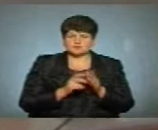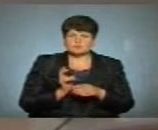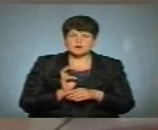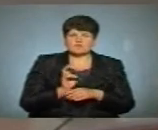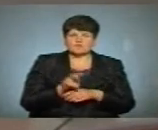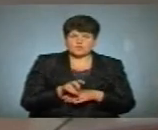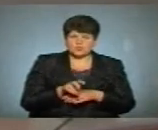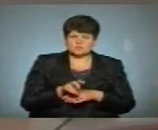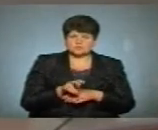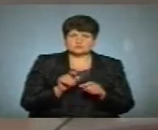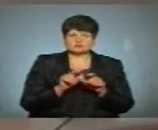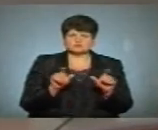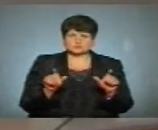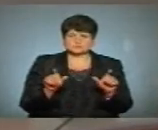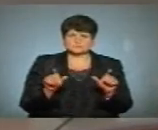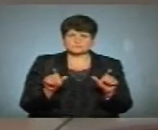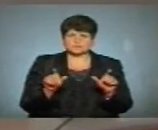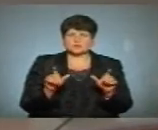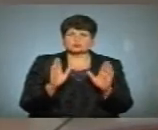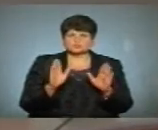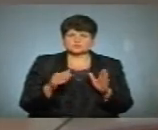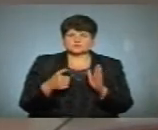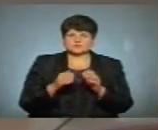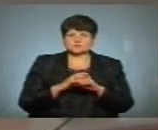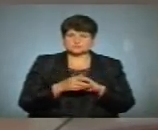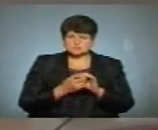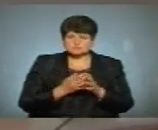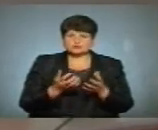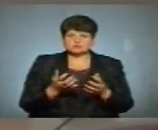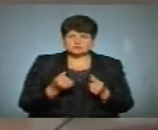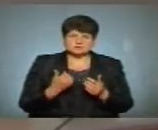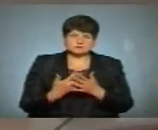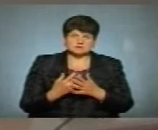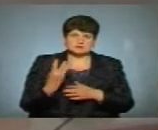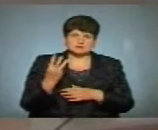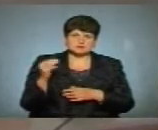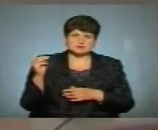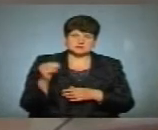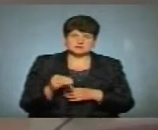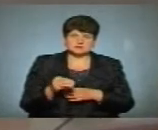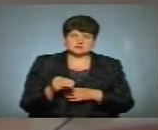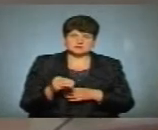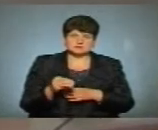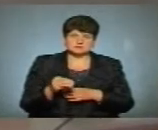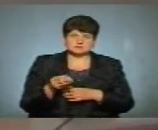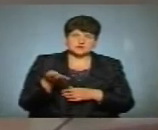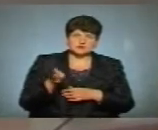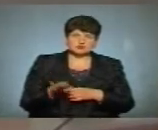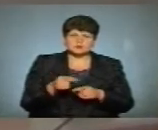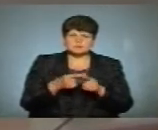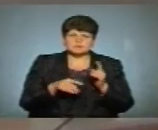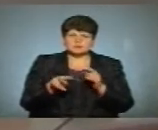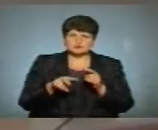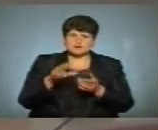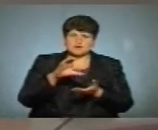вході в пункт тестування будуть дезасоби. Ми отримали майже 3 тисячі штук півлітрових